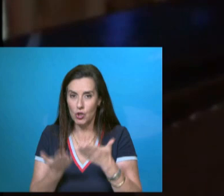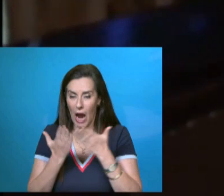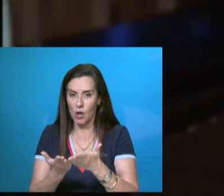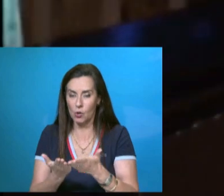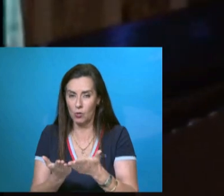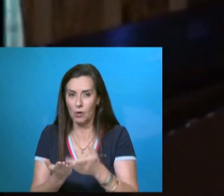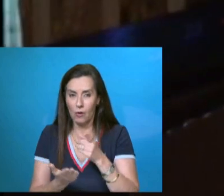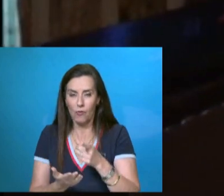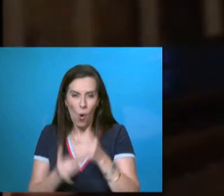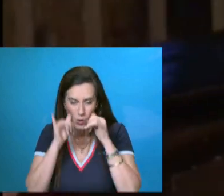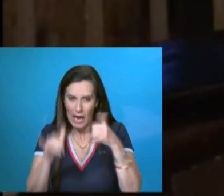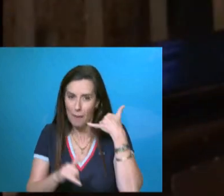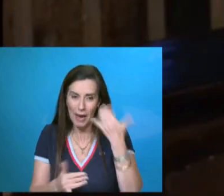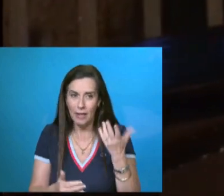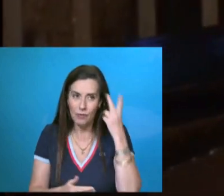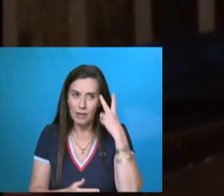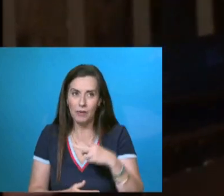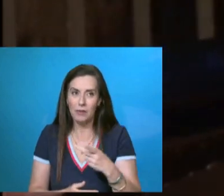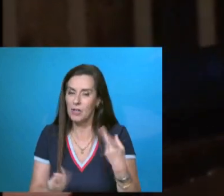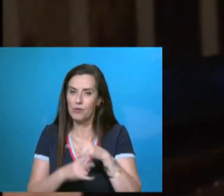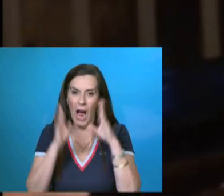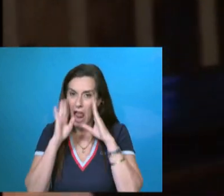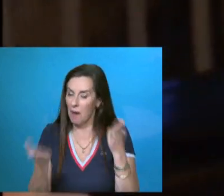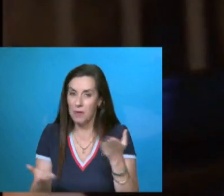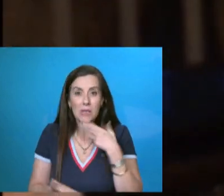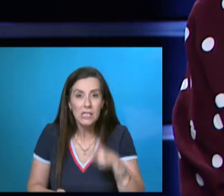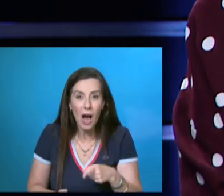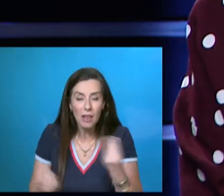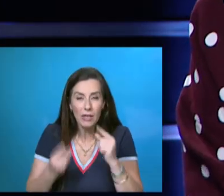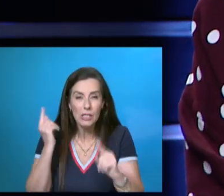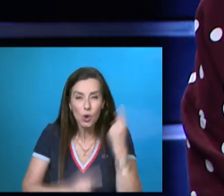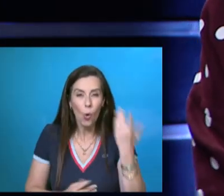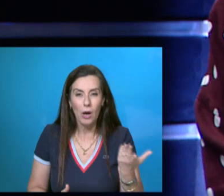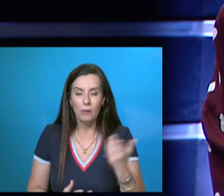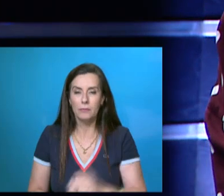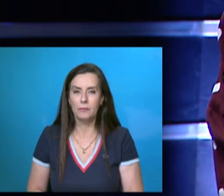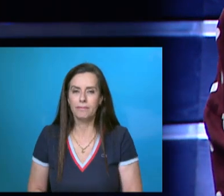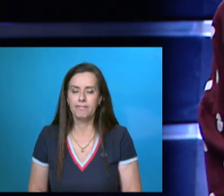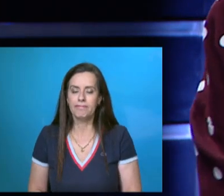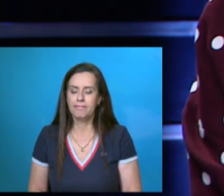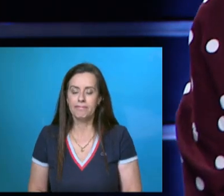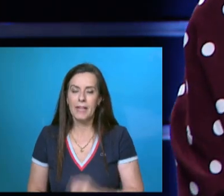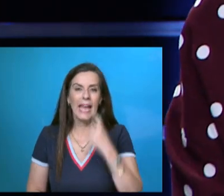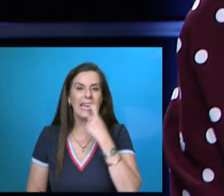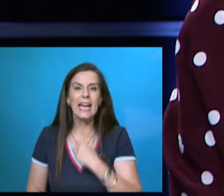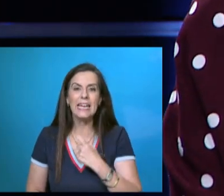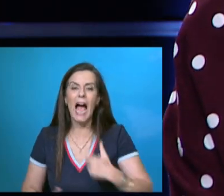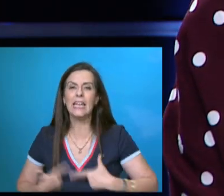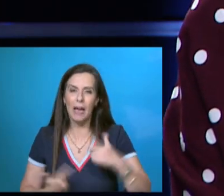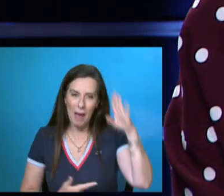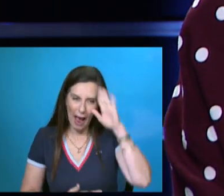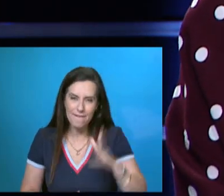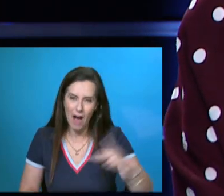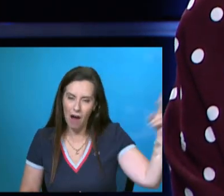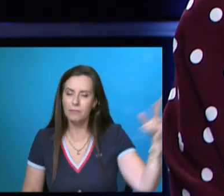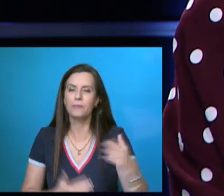צרח בטלפון, הבנתי. לא יאומן שבמדינת ישראל כזה דבר. כן, קריית חיים הלילה, תודה רבה לאורלי אלקלעי,